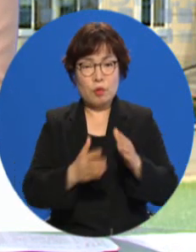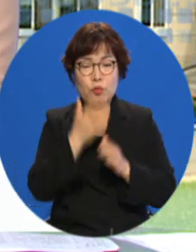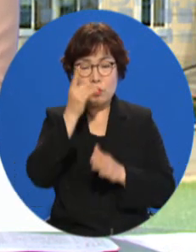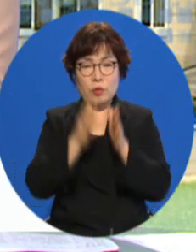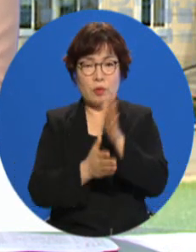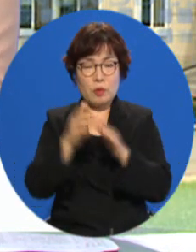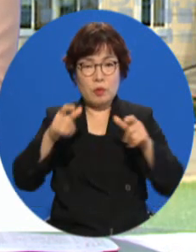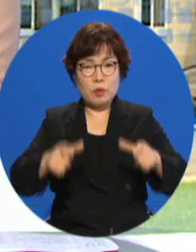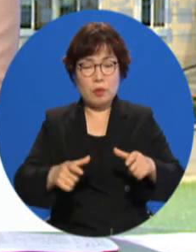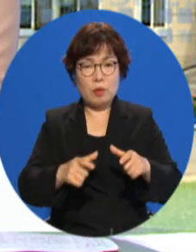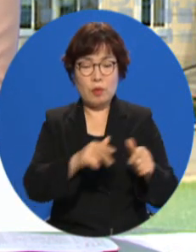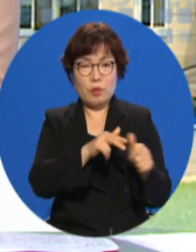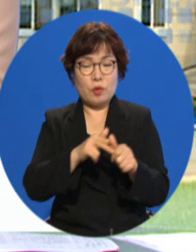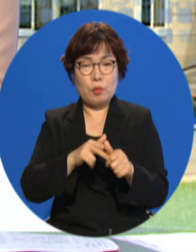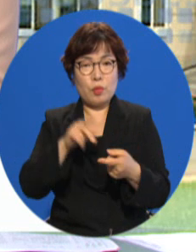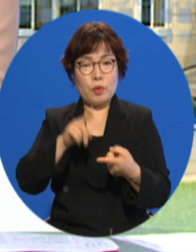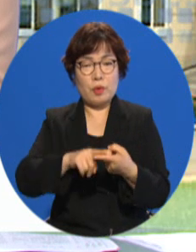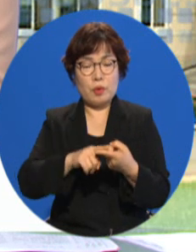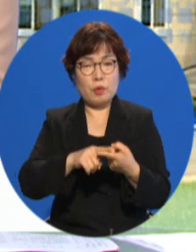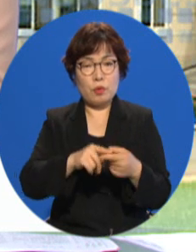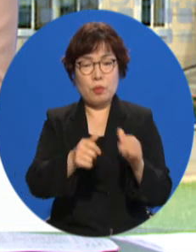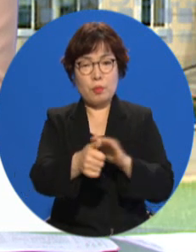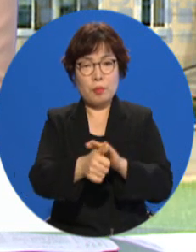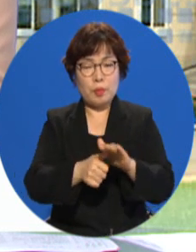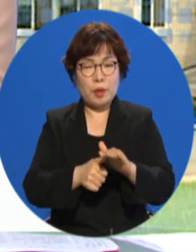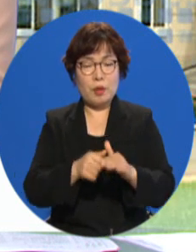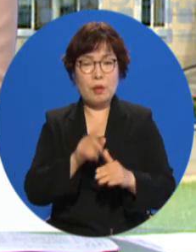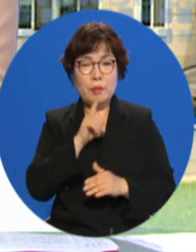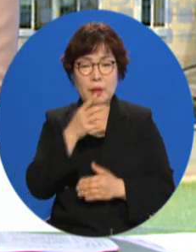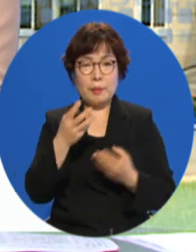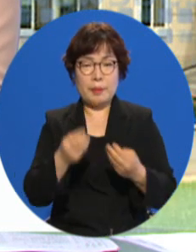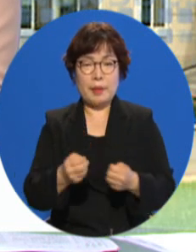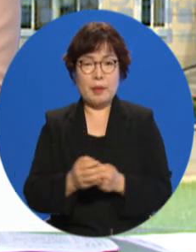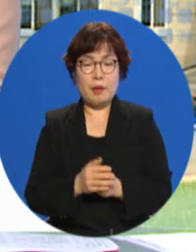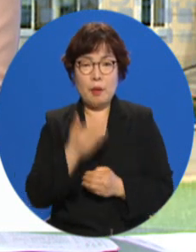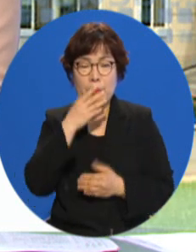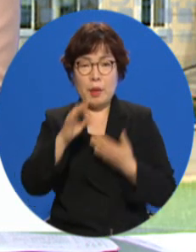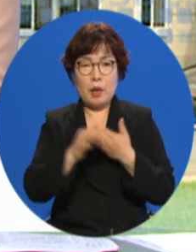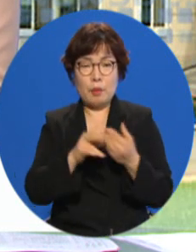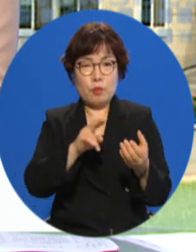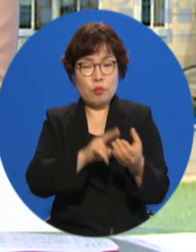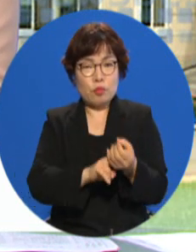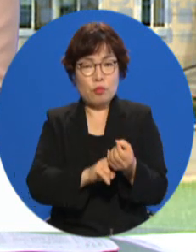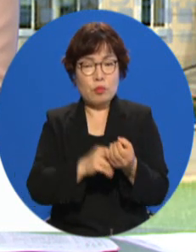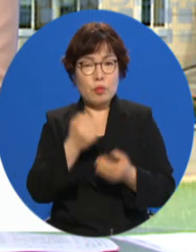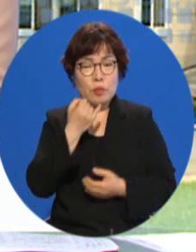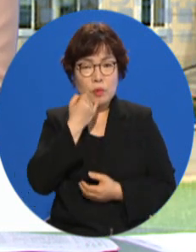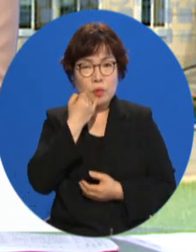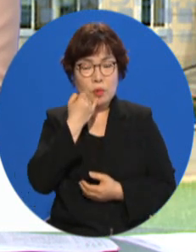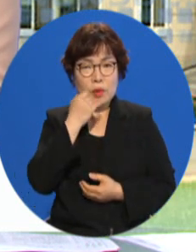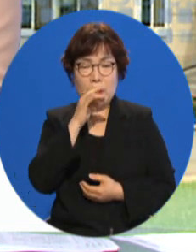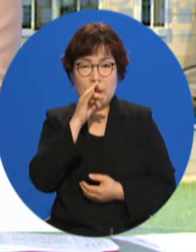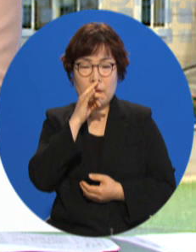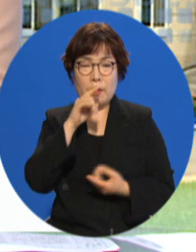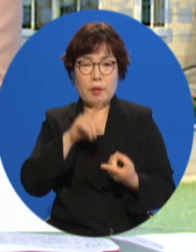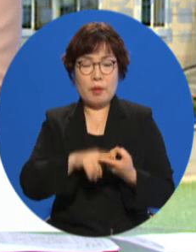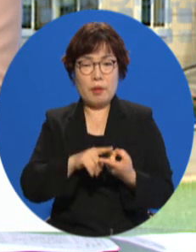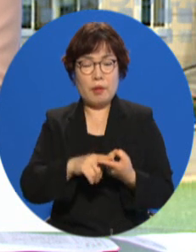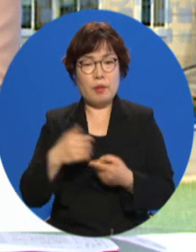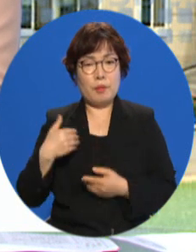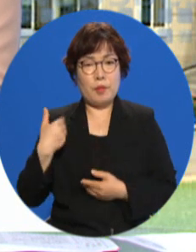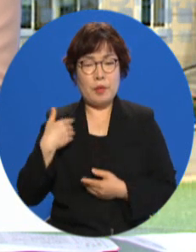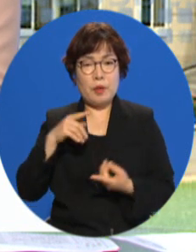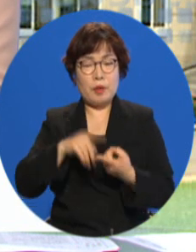그 행정정보 공개 소극적이다 이런 지적들이 많습니다. 가능하면 감추는 게 낫다 이런 타석이 아직 남아있는 탓은